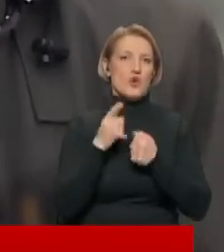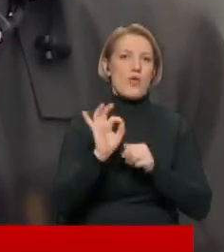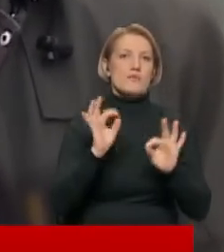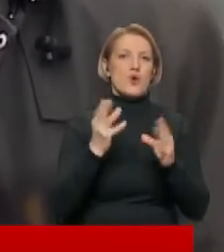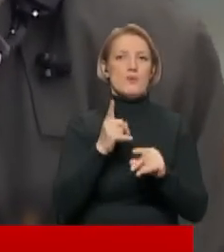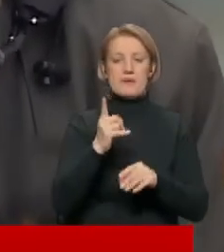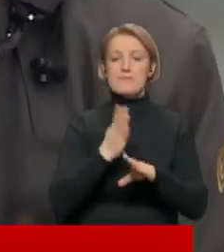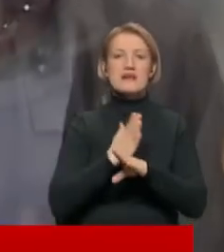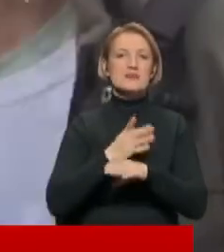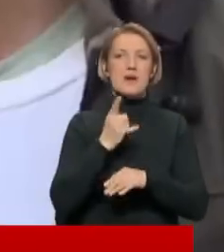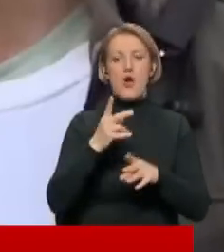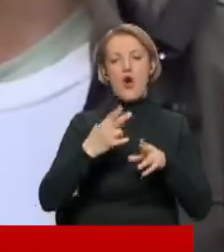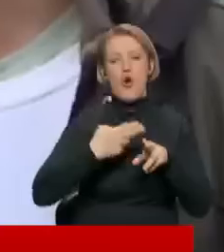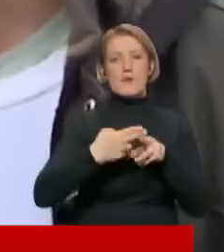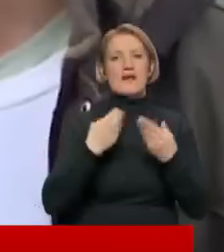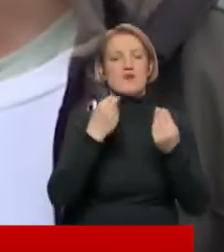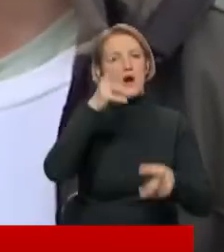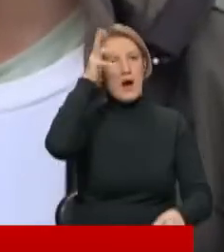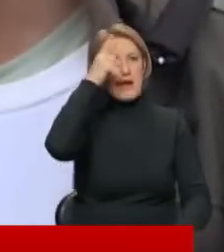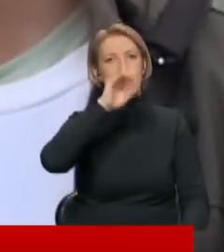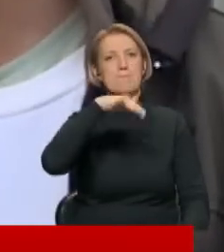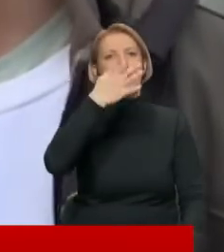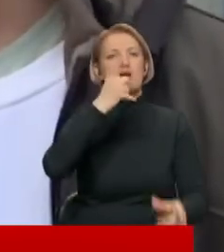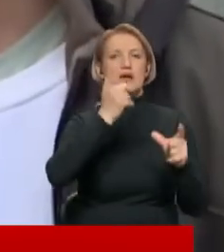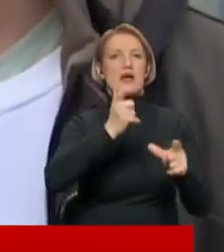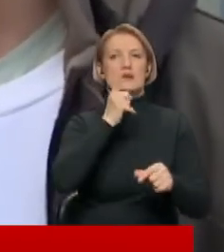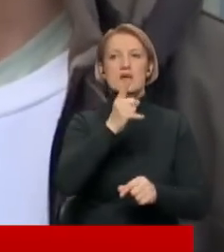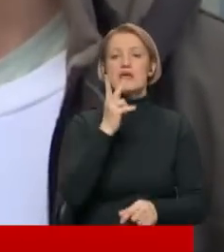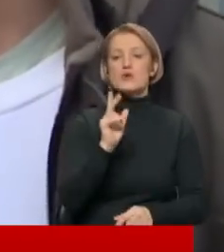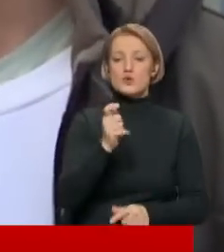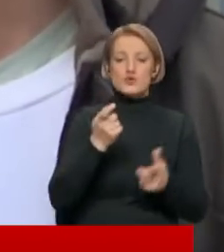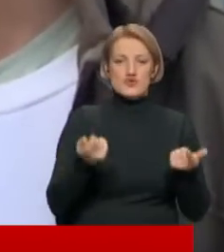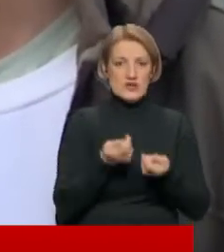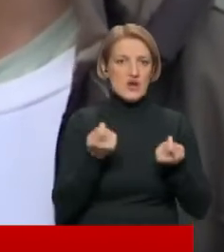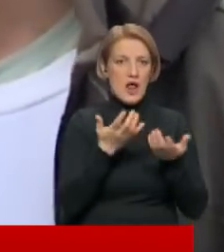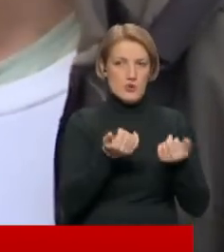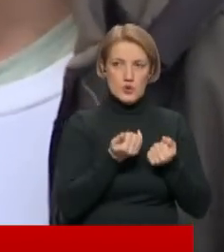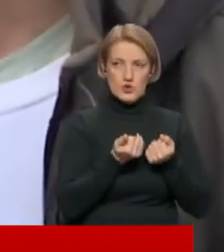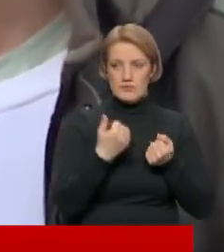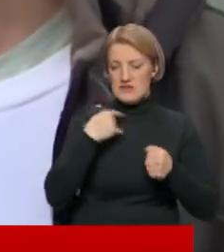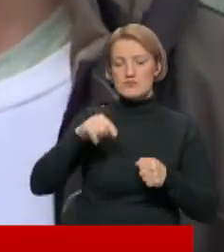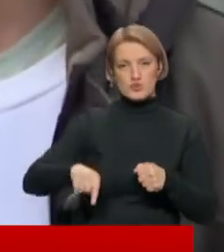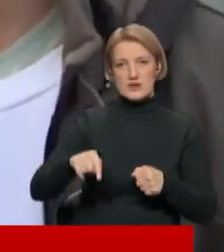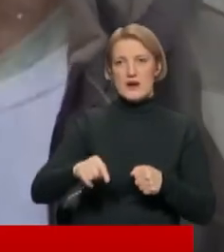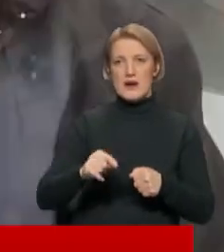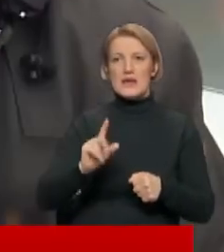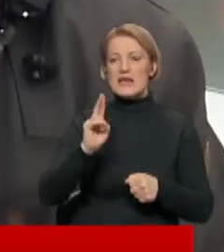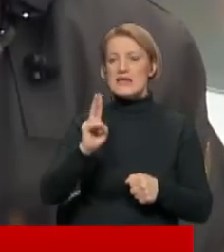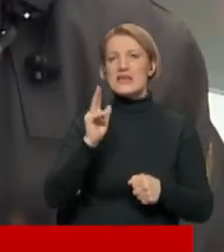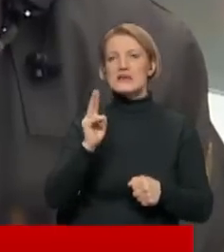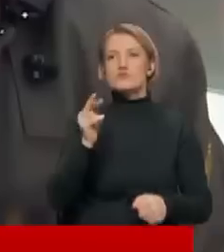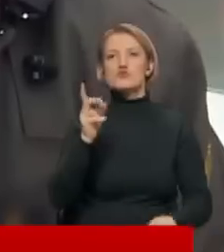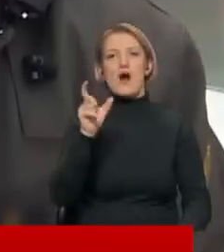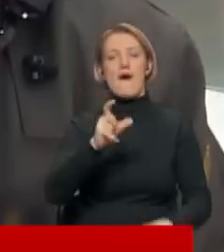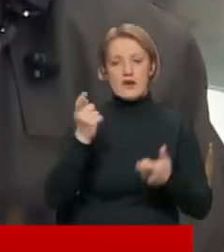bir ürünü örnek veriyorum Amerika'da veya başka bir yerde iki gün çalışarak alabiliyorken Biz burada minimum iki iki